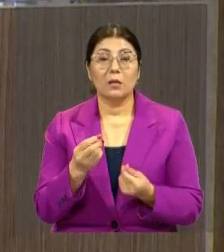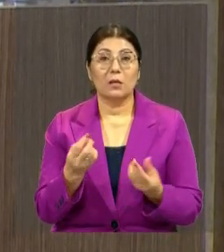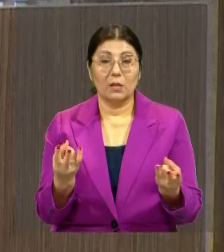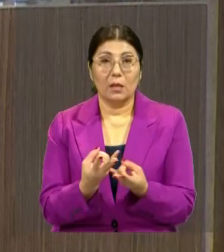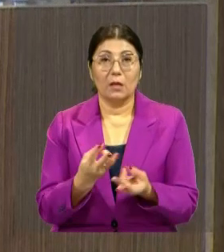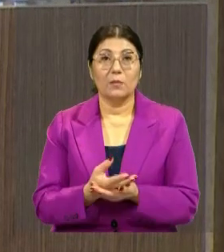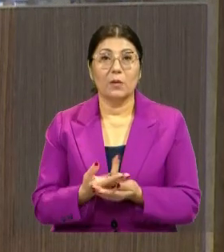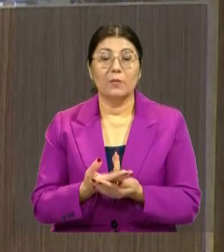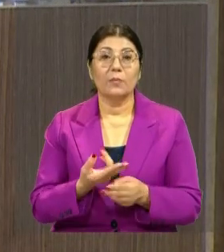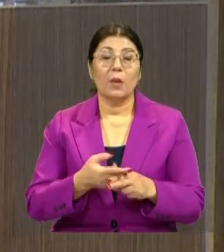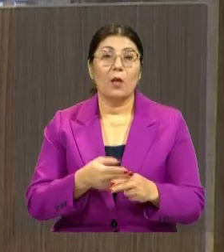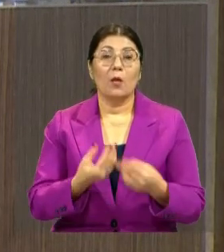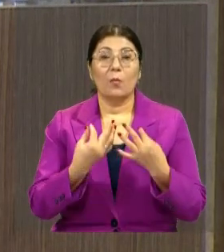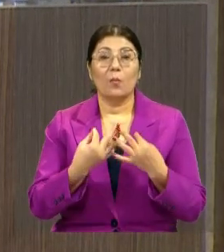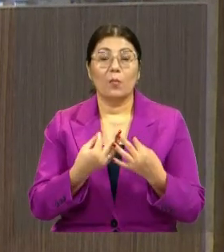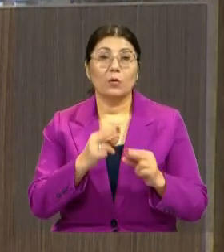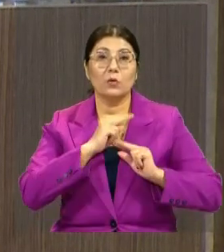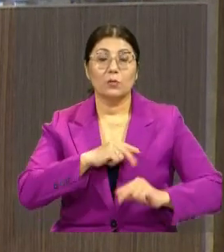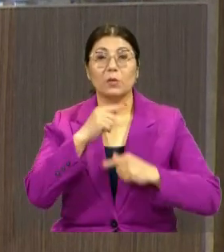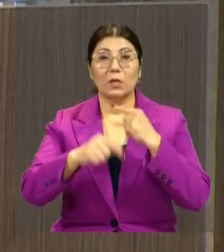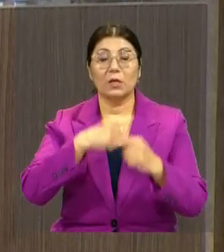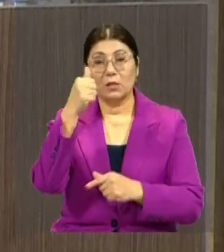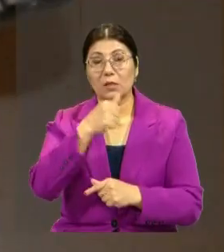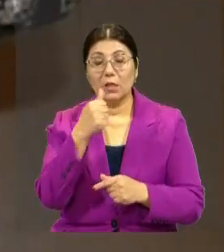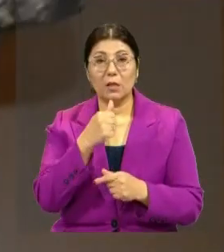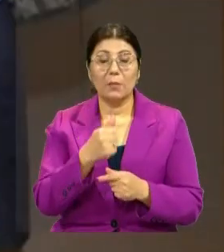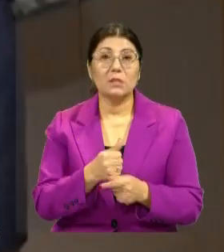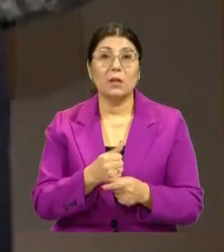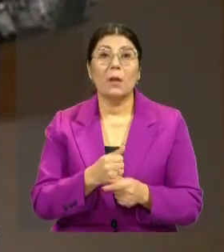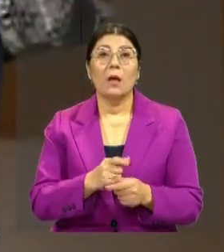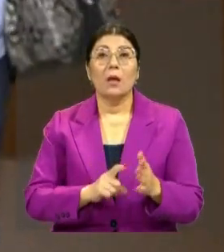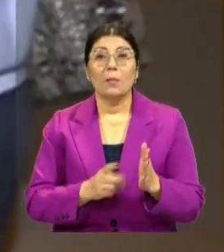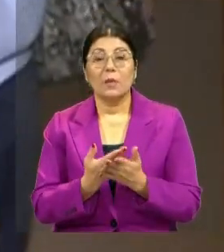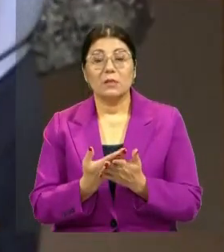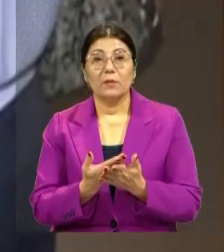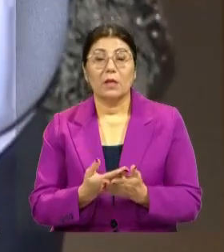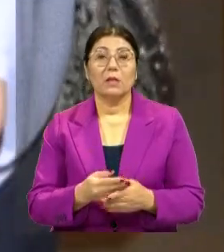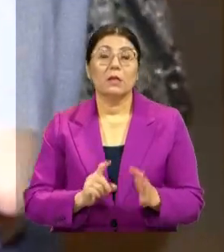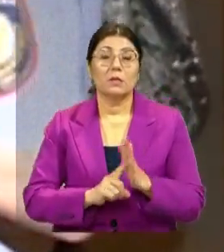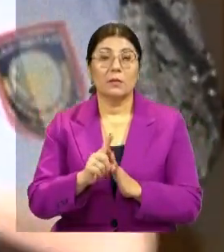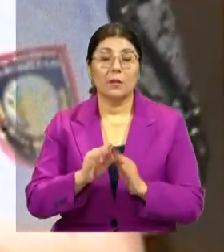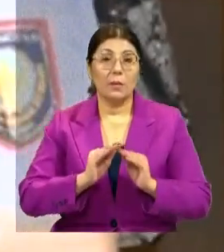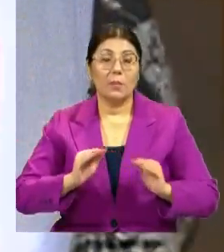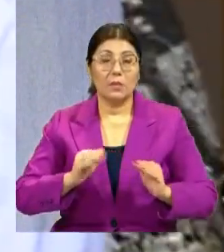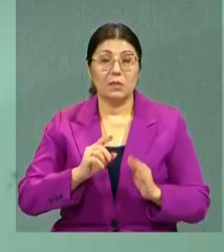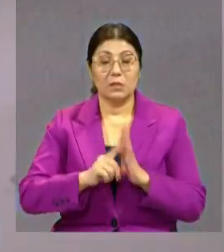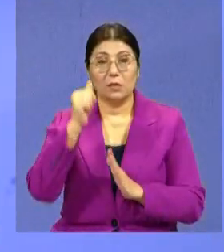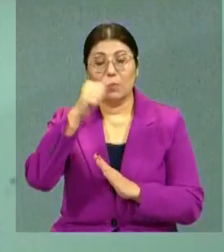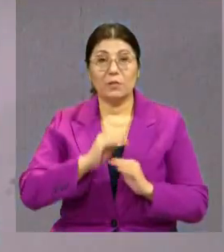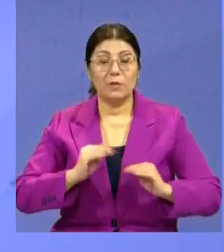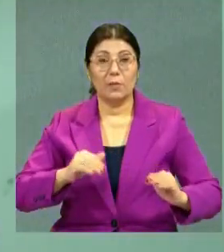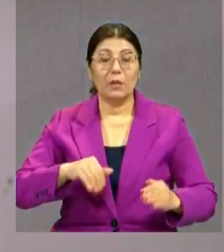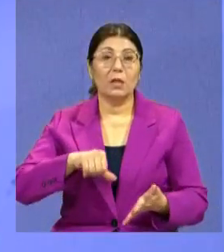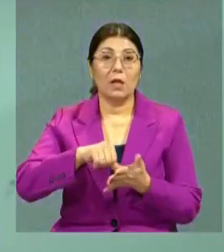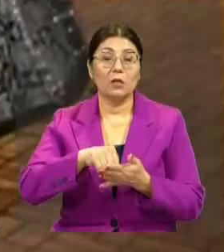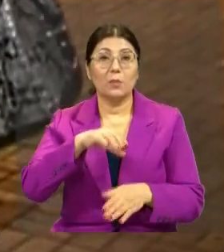етеді. Осы жұмыстарды келесі жылдан бастап кессек дегенмін. Жыл басынан бері жасөспірімдердің қатысуымен жасалған қылмыстардың жалпы